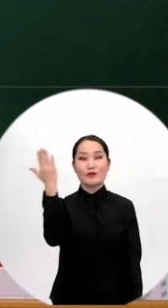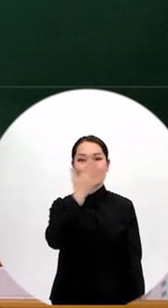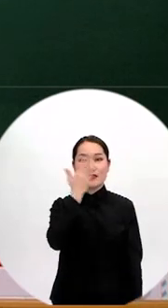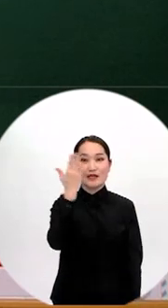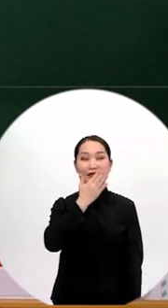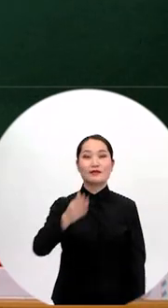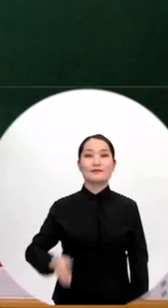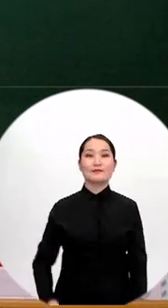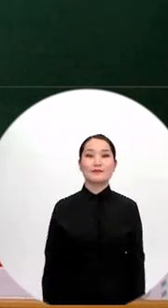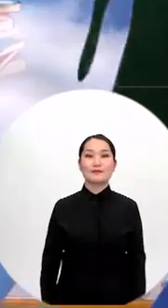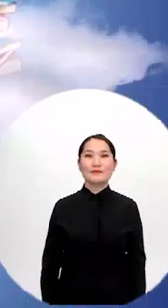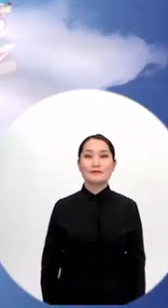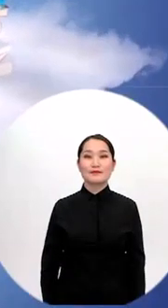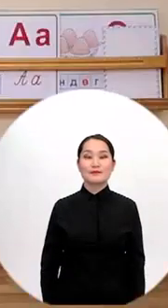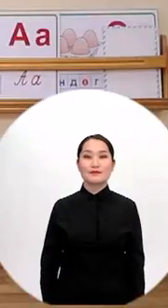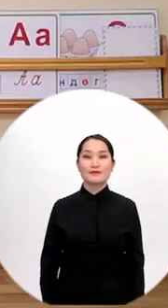болно.